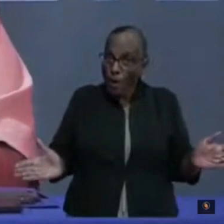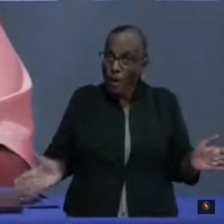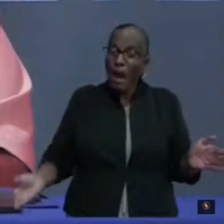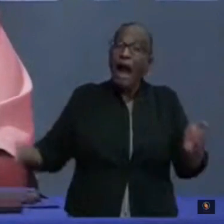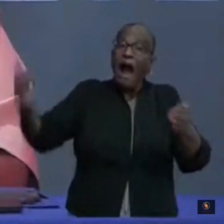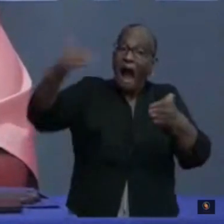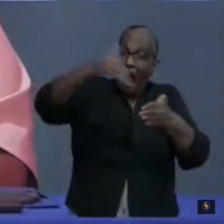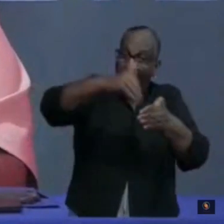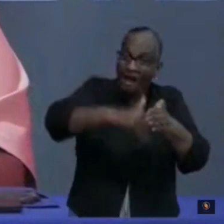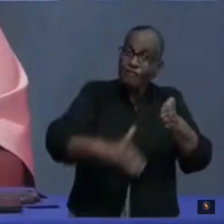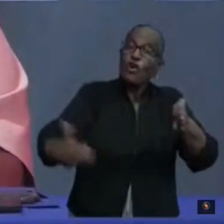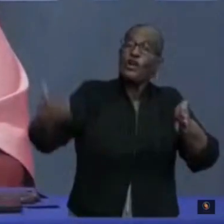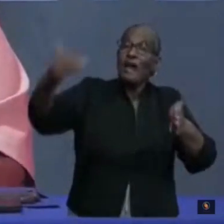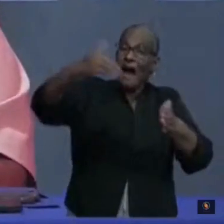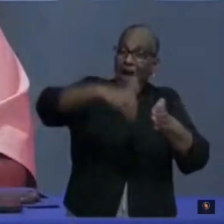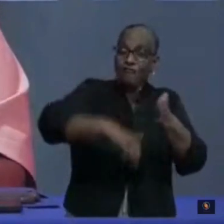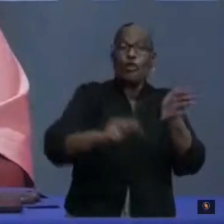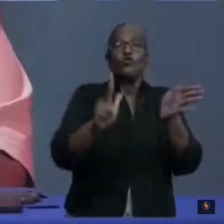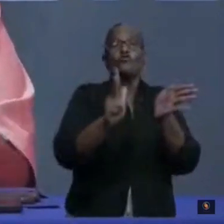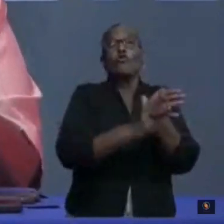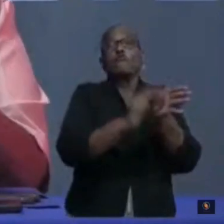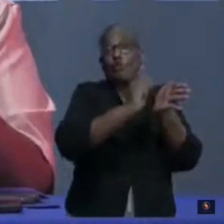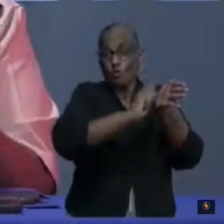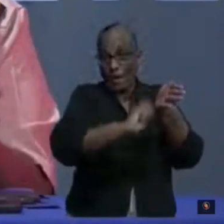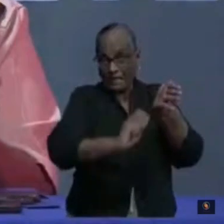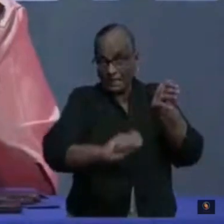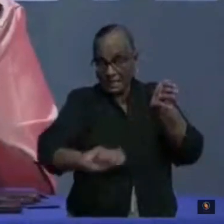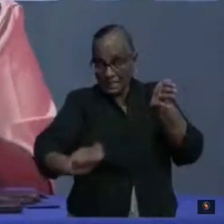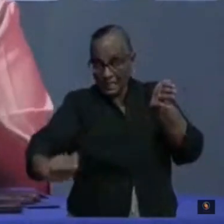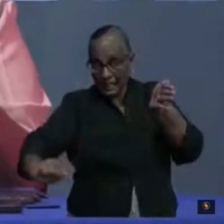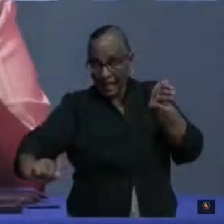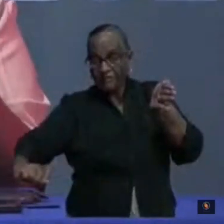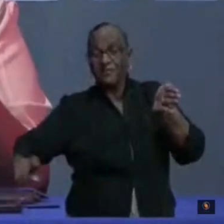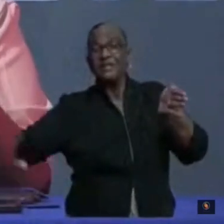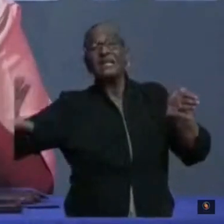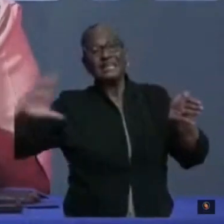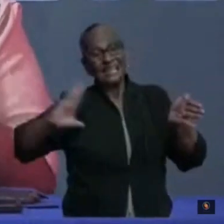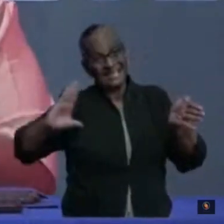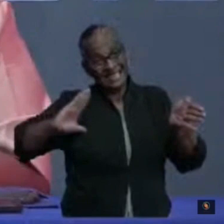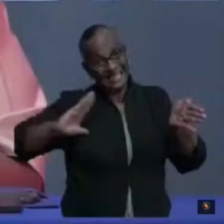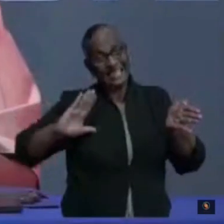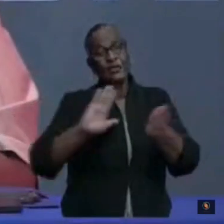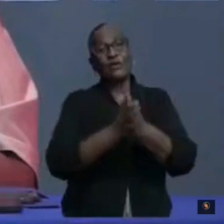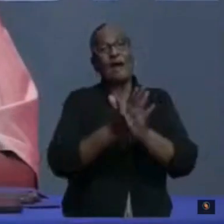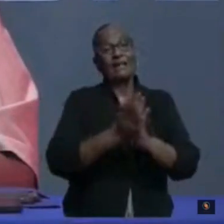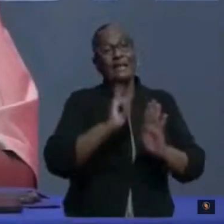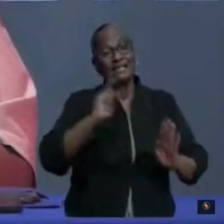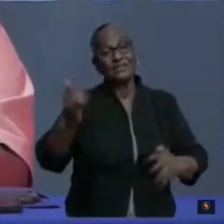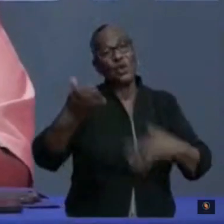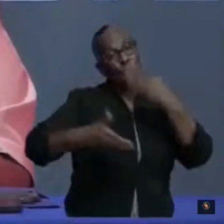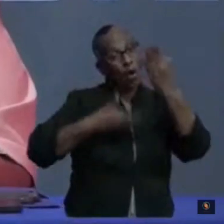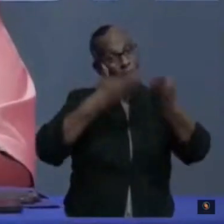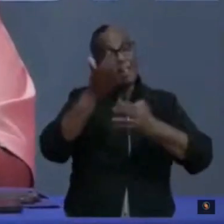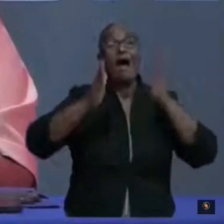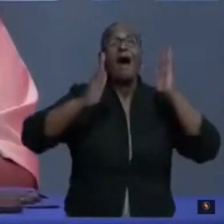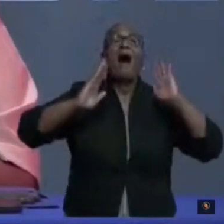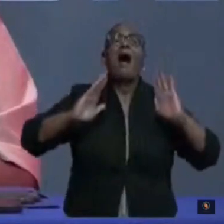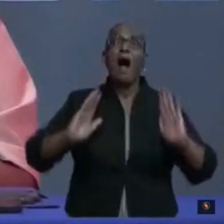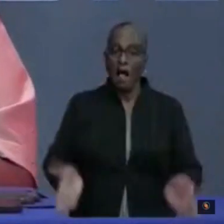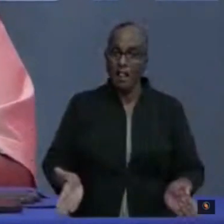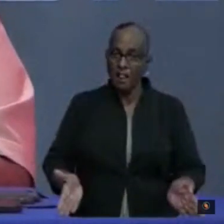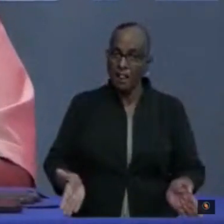voorwaarden die zo net zijn aangegeven door de directeur van de handel en industrie, door